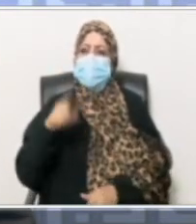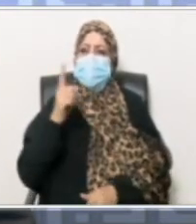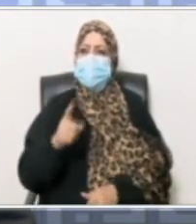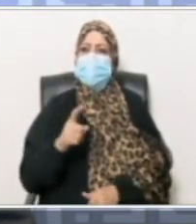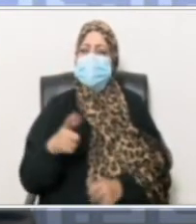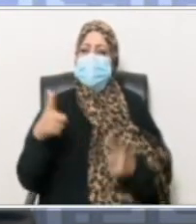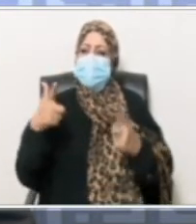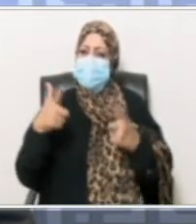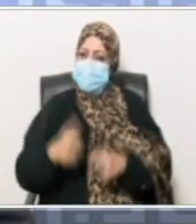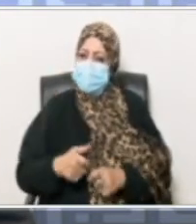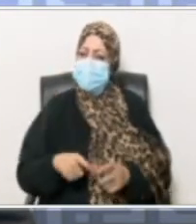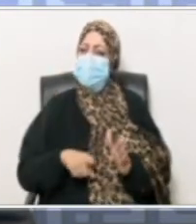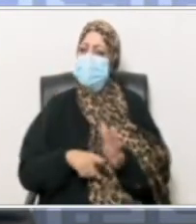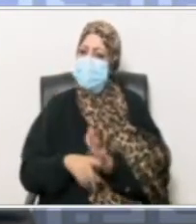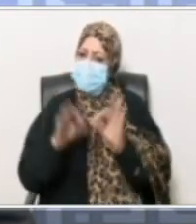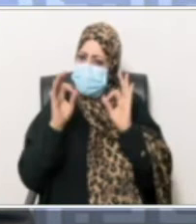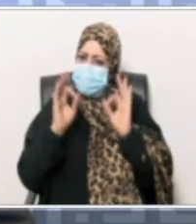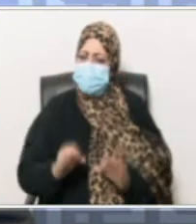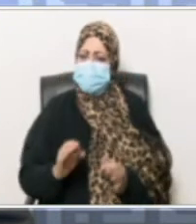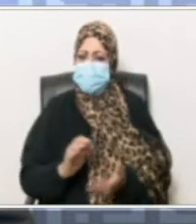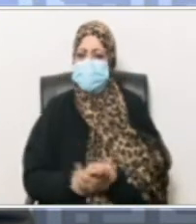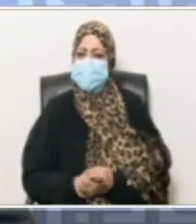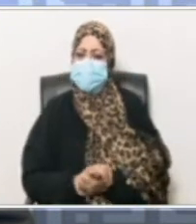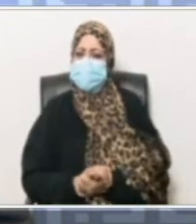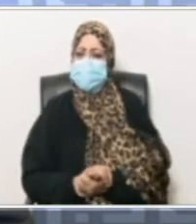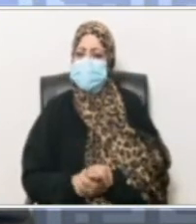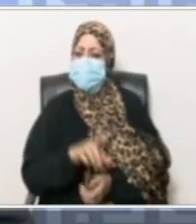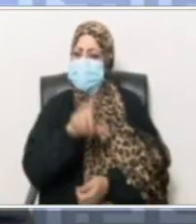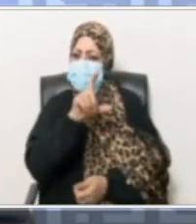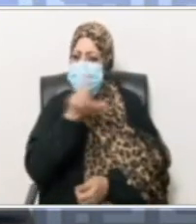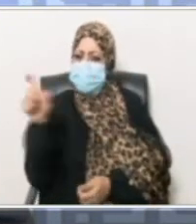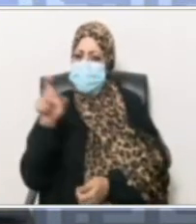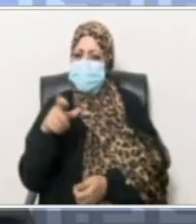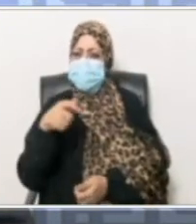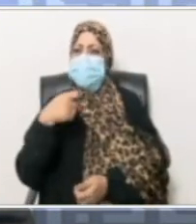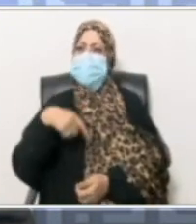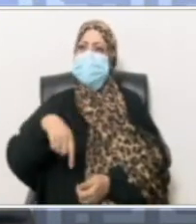فالمؤمن لا ترفع له راية إلا بعزته بالدين